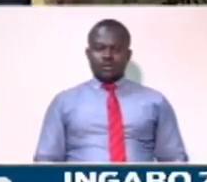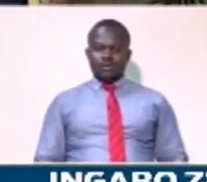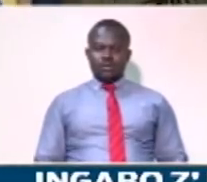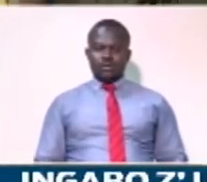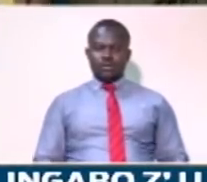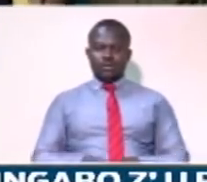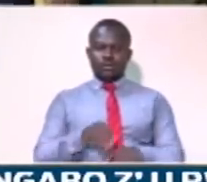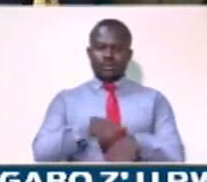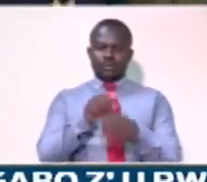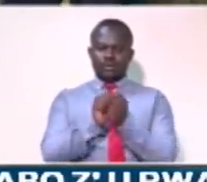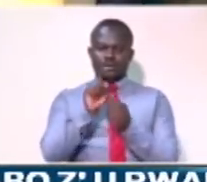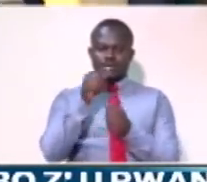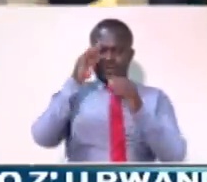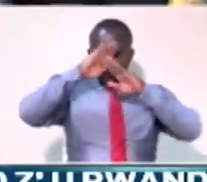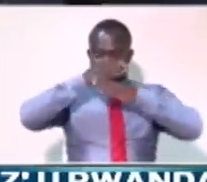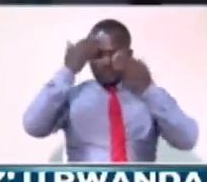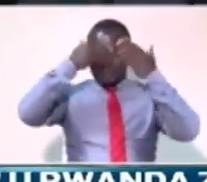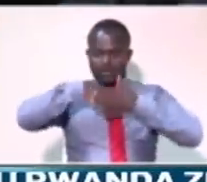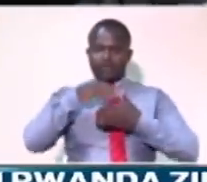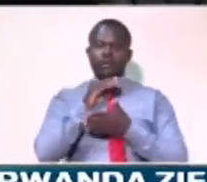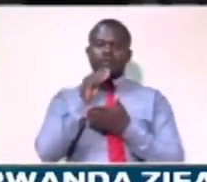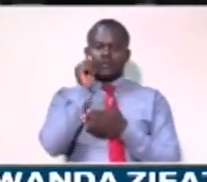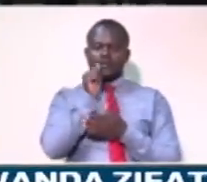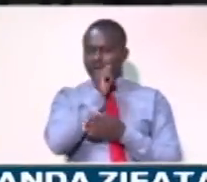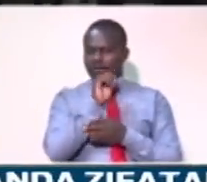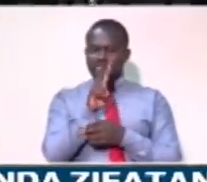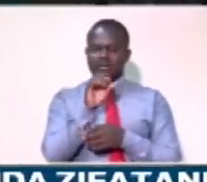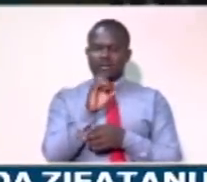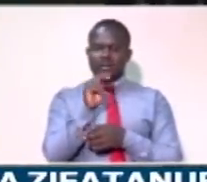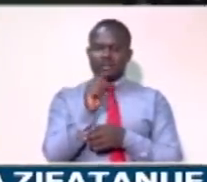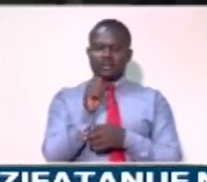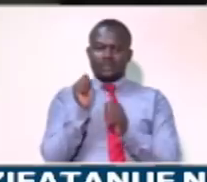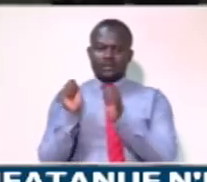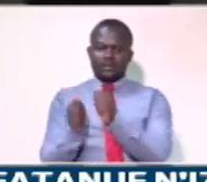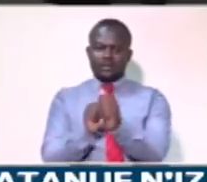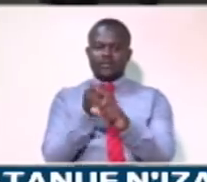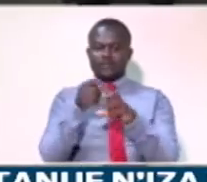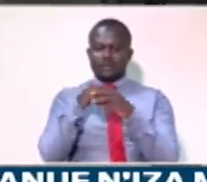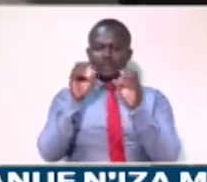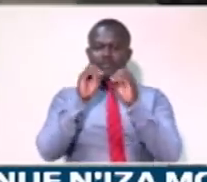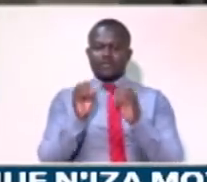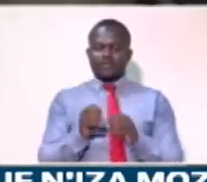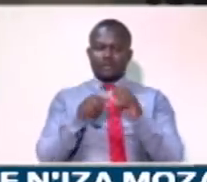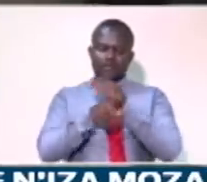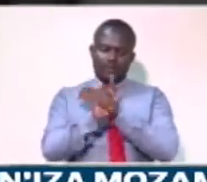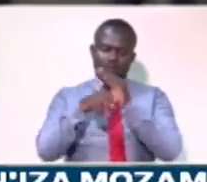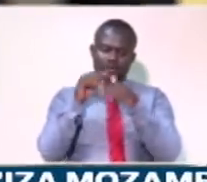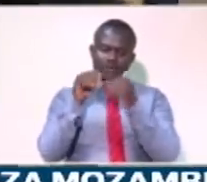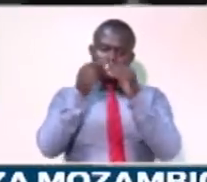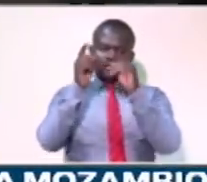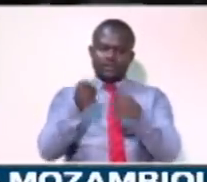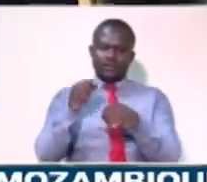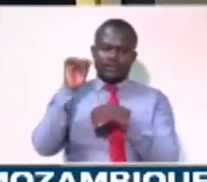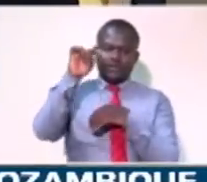mu masaha ya saa 11 z'umugoroba kuri uyu wa gatandatu nibwo uyu Vincent Lurquin aherekejwe na polisi yakuye ku rwego rw'ibiro by'abinjira n'abasohoka ajyanwa ku